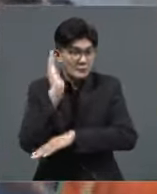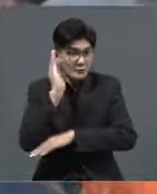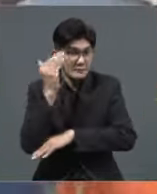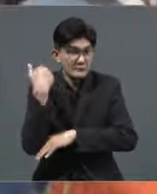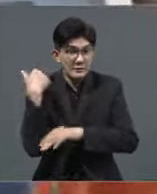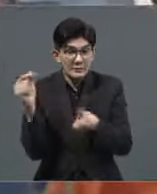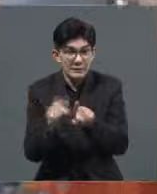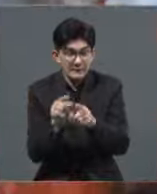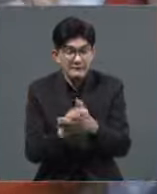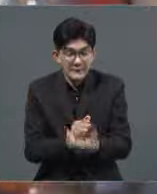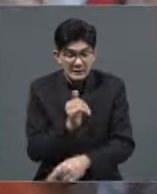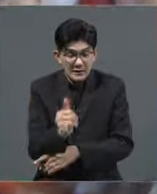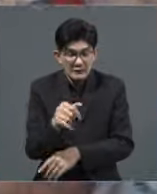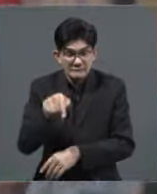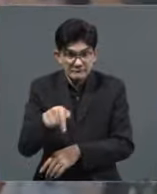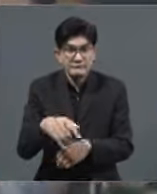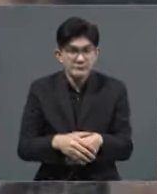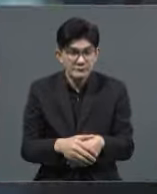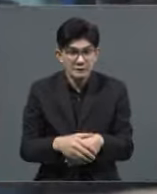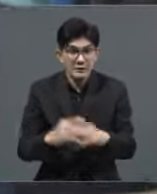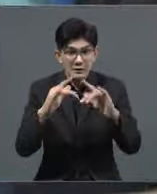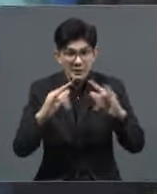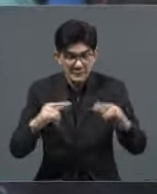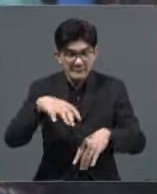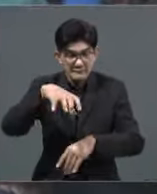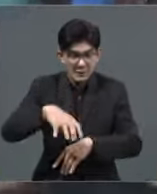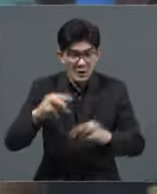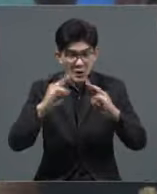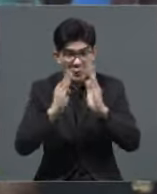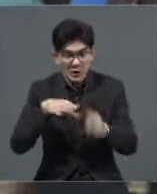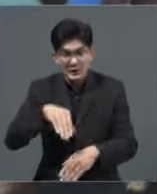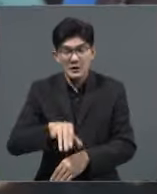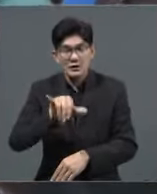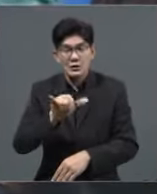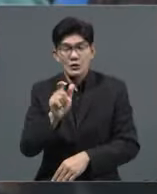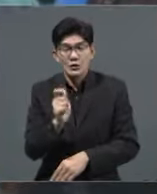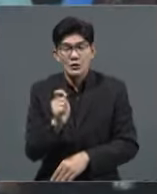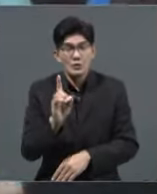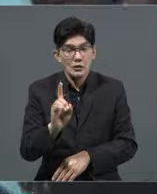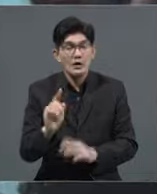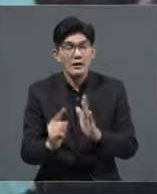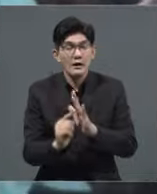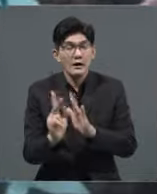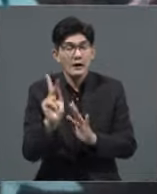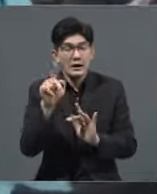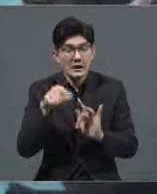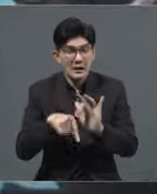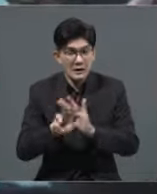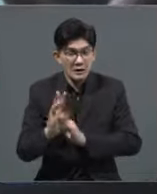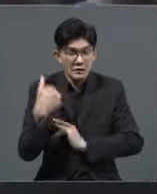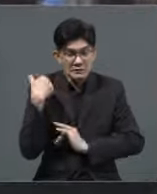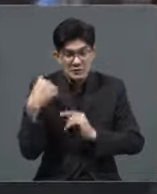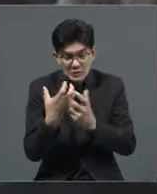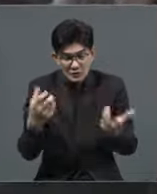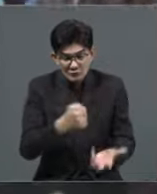พันธ์นะครับลงพื้นที่ไปจุดนี้ก็คือที่ศาลาการประเรียนวัดยอดแก้วตำบลเวียงคุกอำเภอเมืองสิ่งของที่นำมามอบให้กับชาวบ้าน